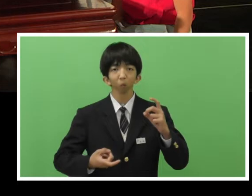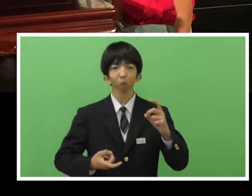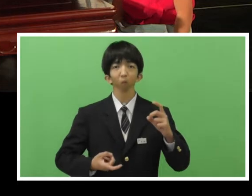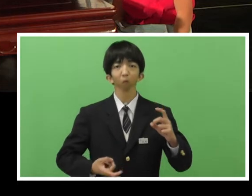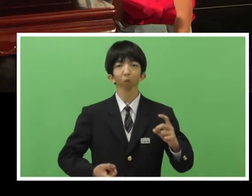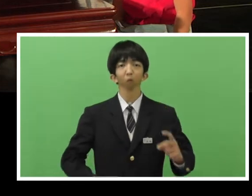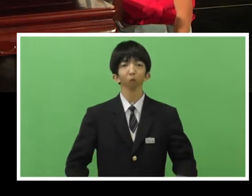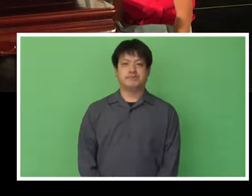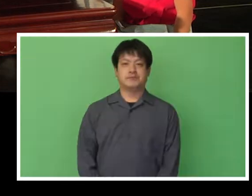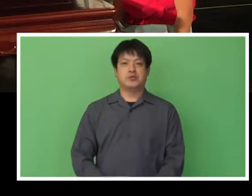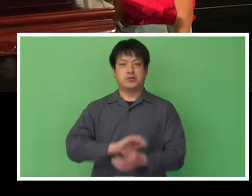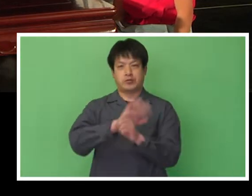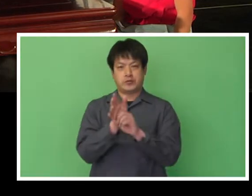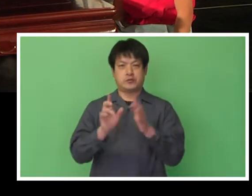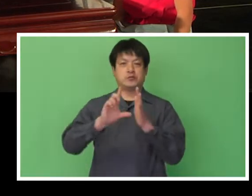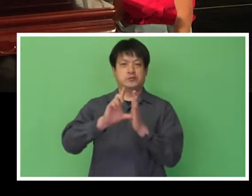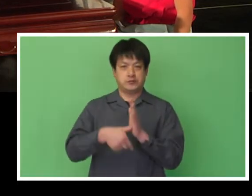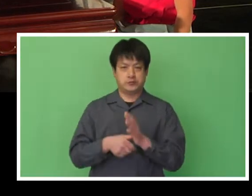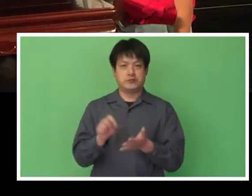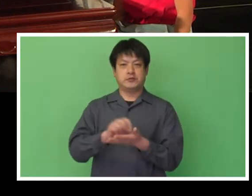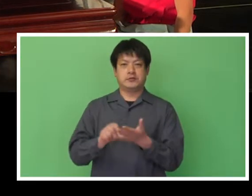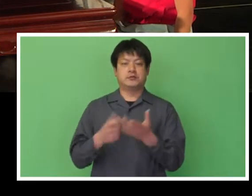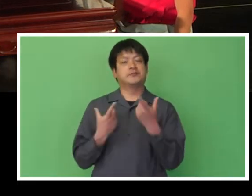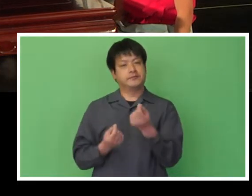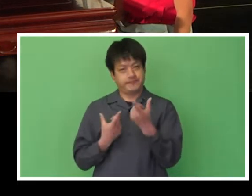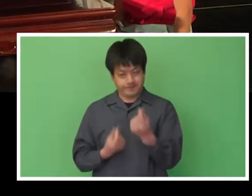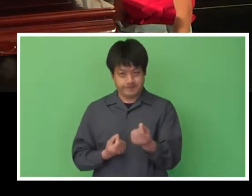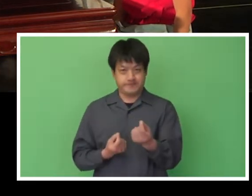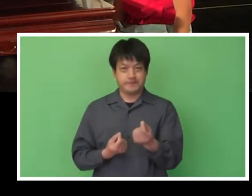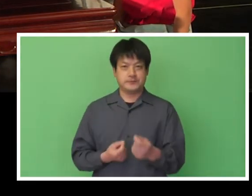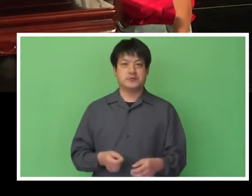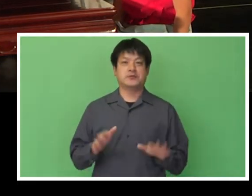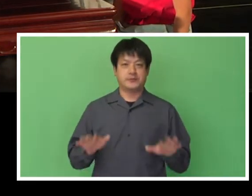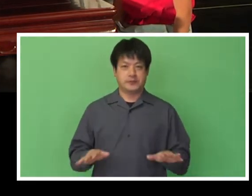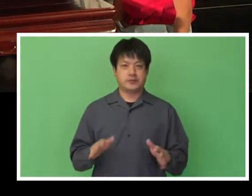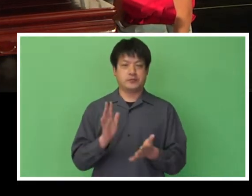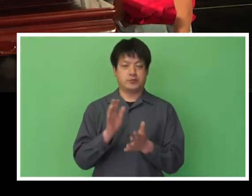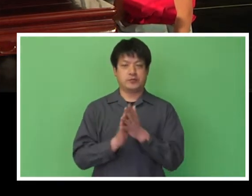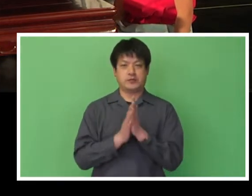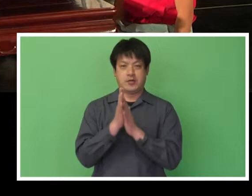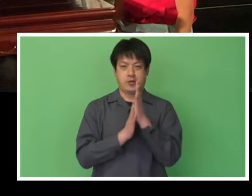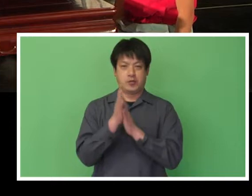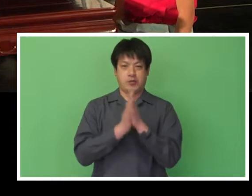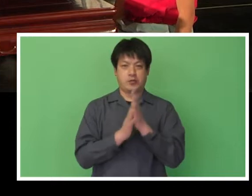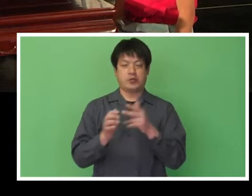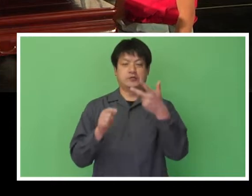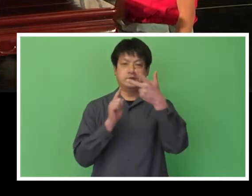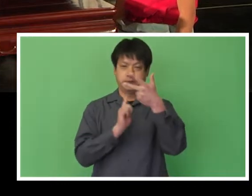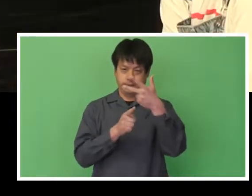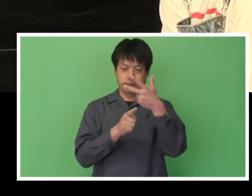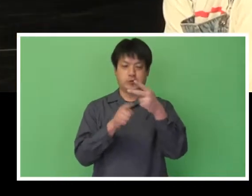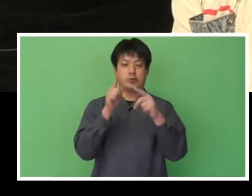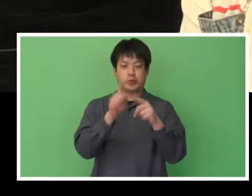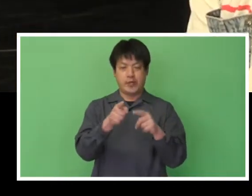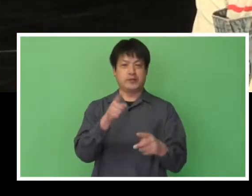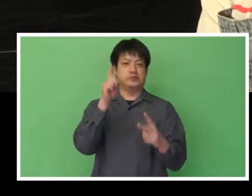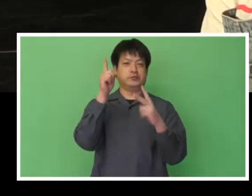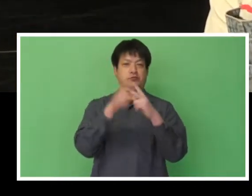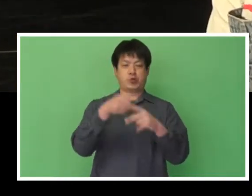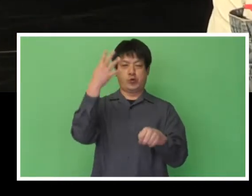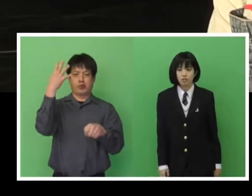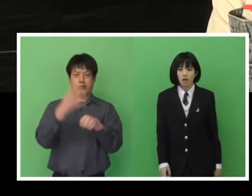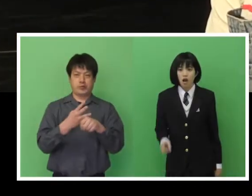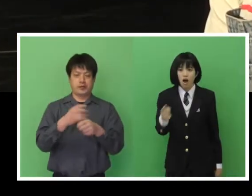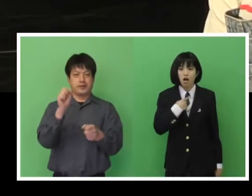ナの時期に書いたんやろな。さあ手を洗おうという詩で小学4年生の子が書いとん。 私と同